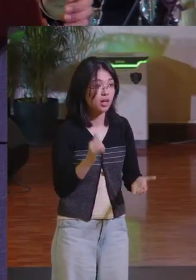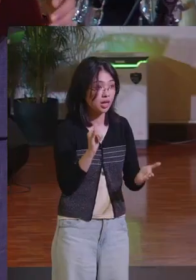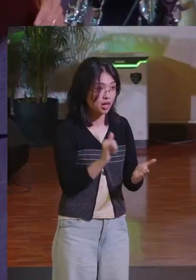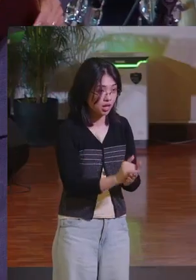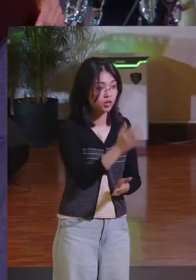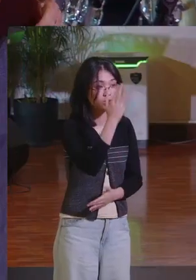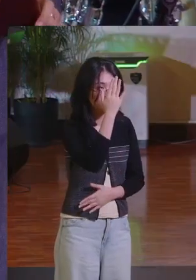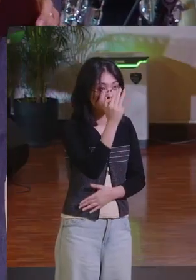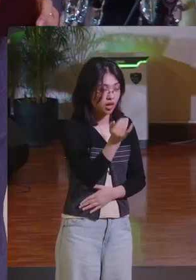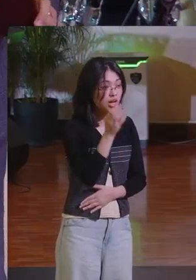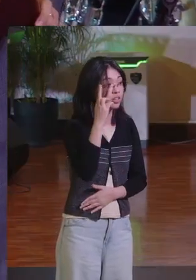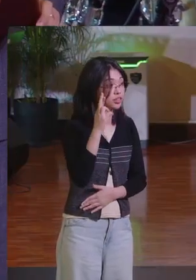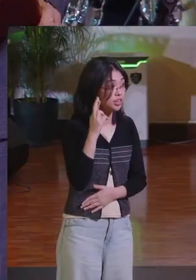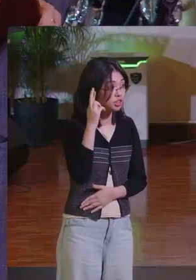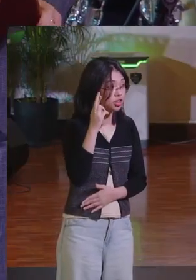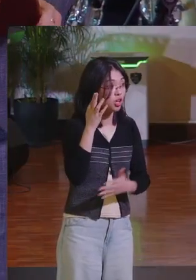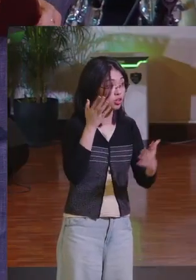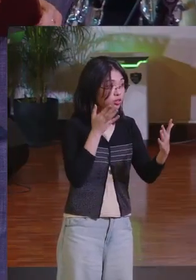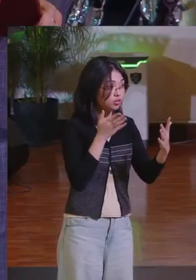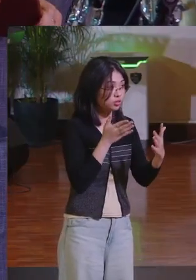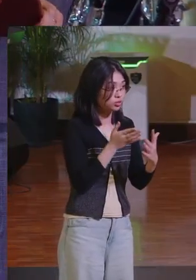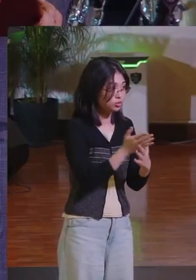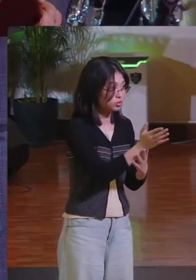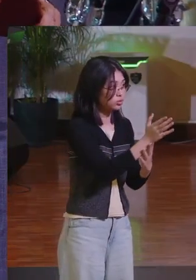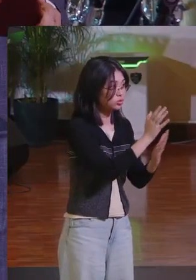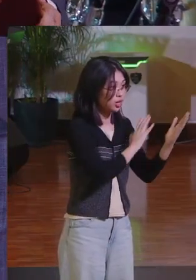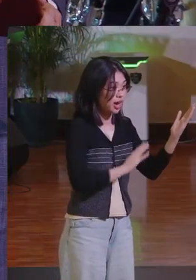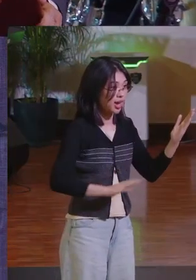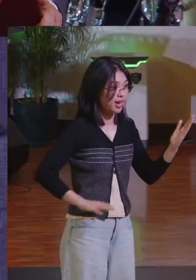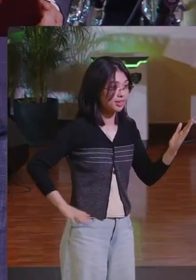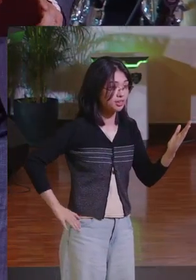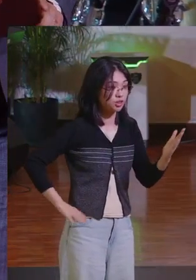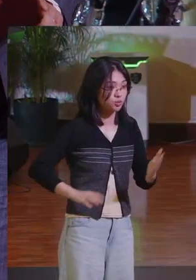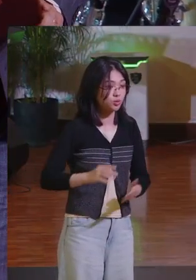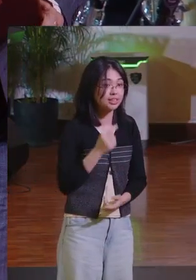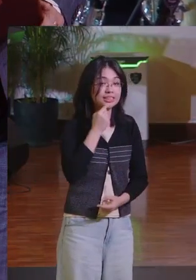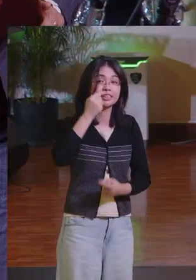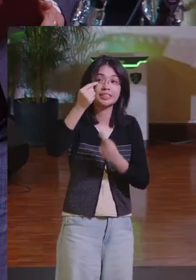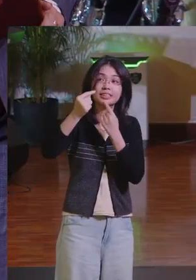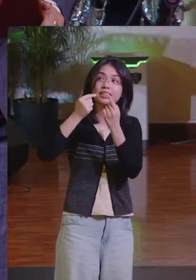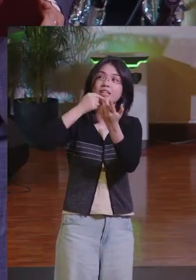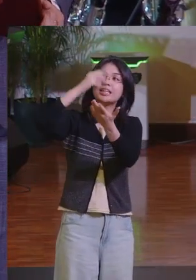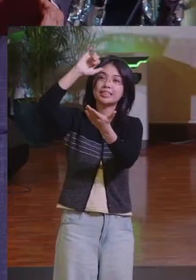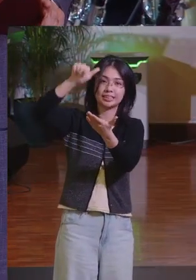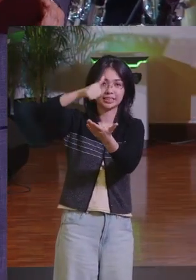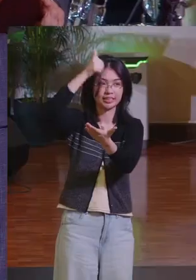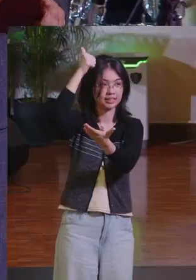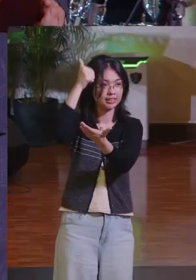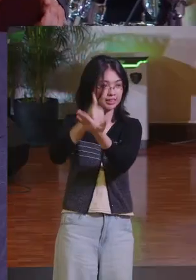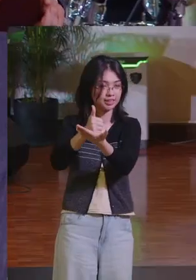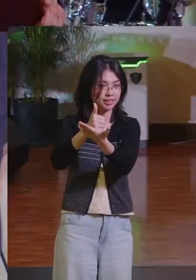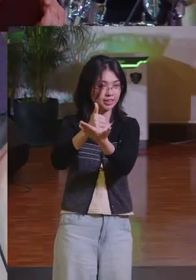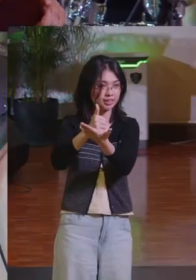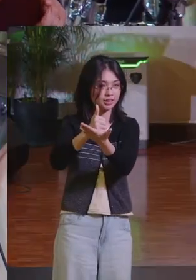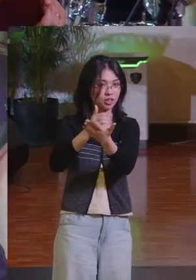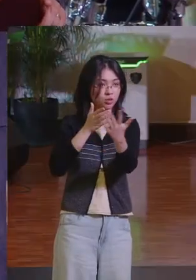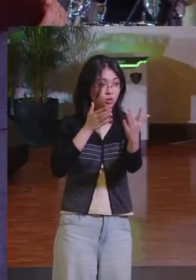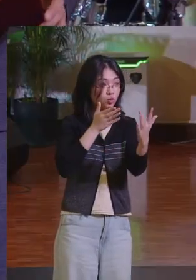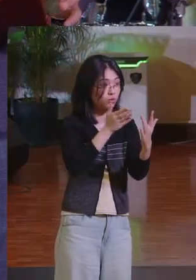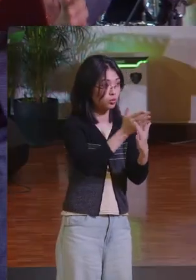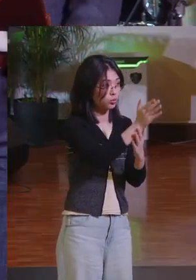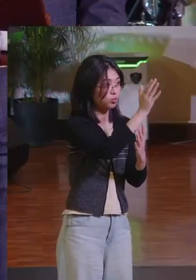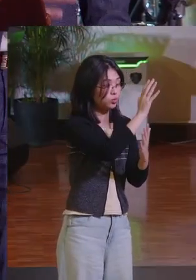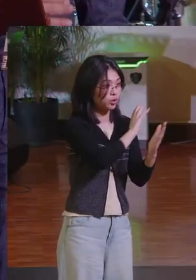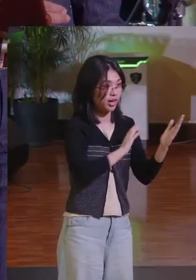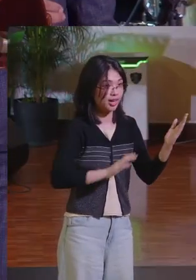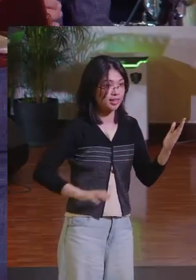why it is through Him that we utter our amen to God. It is through Christ, that's